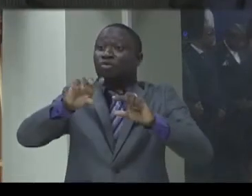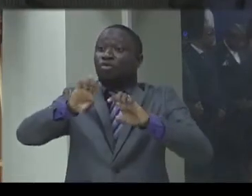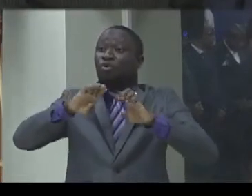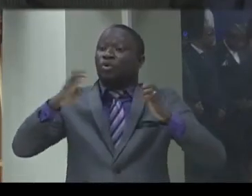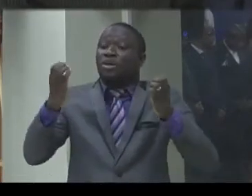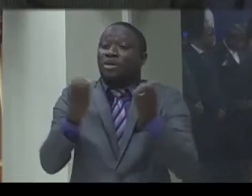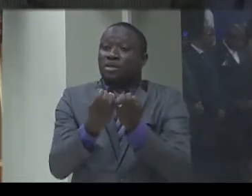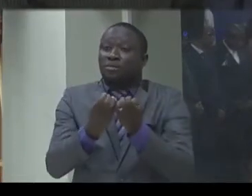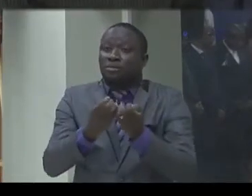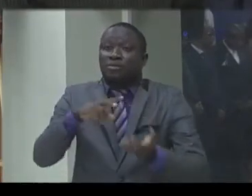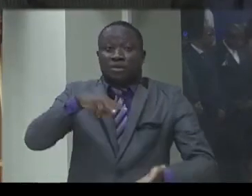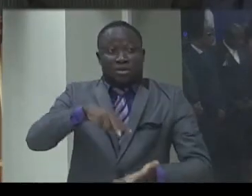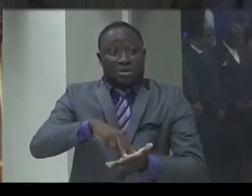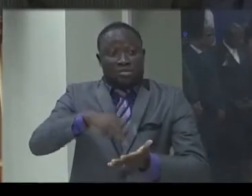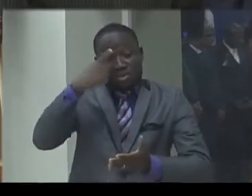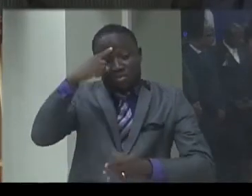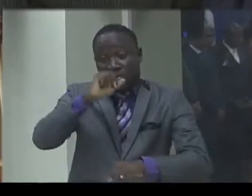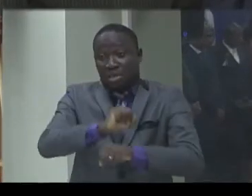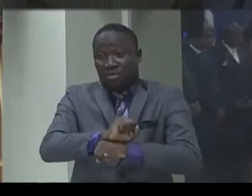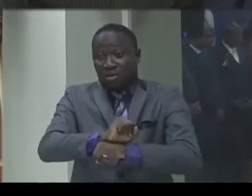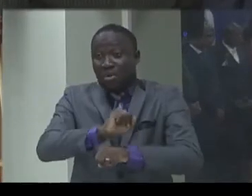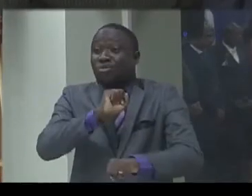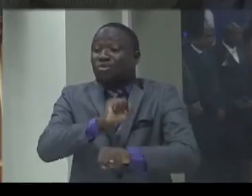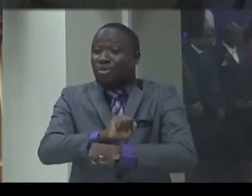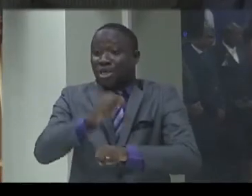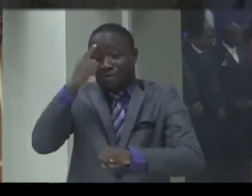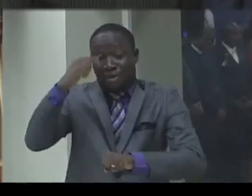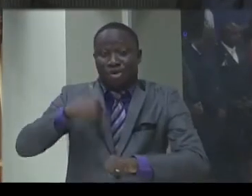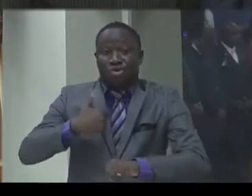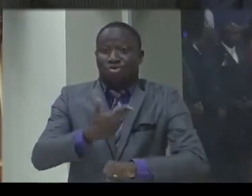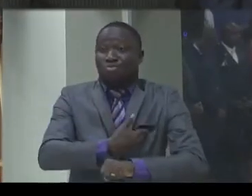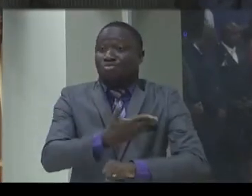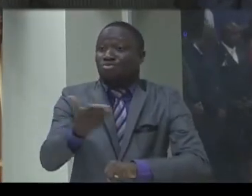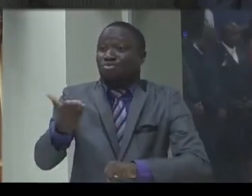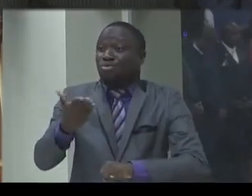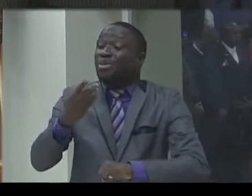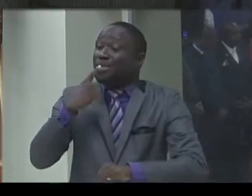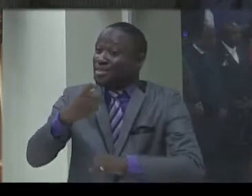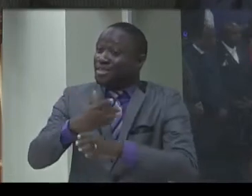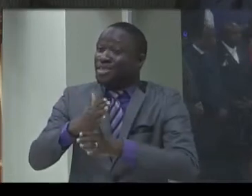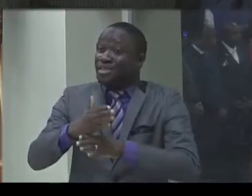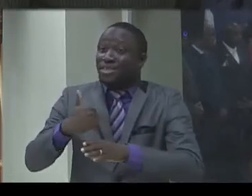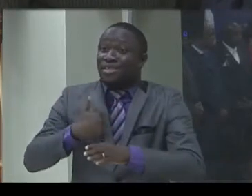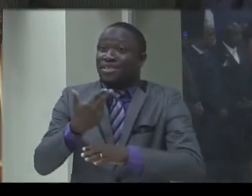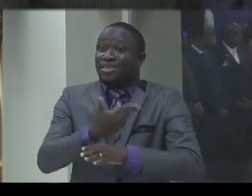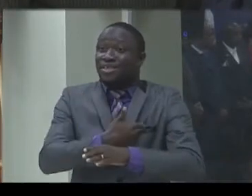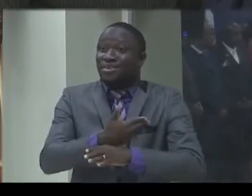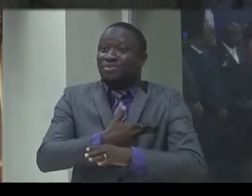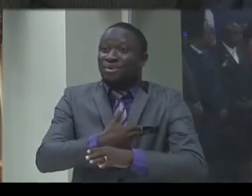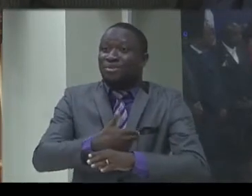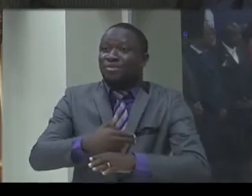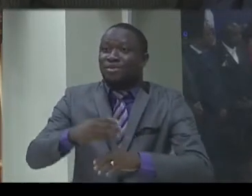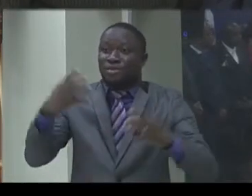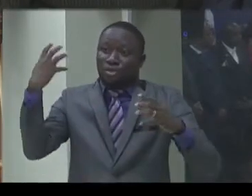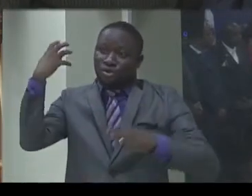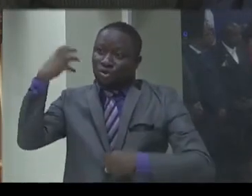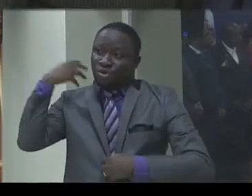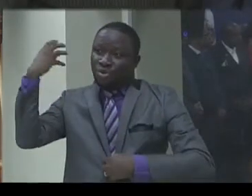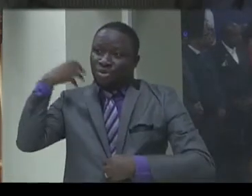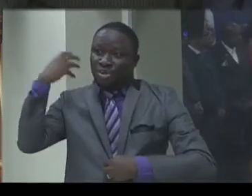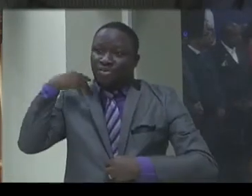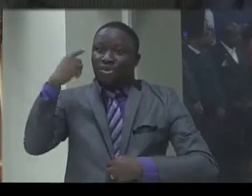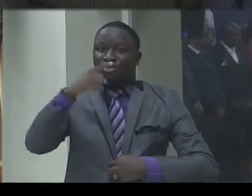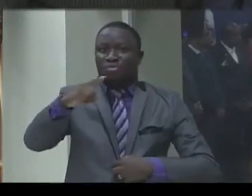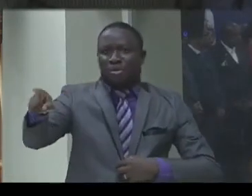ki kopek pou travay pou nou jan nou moun te dil se nou moun ki bos la se nou